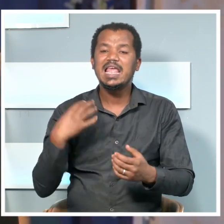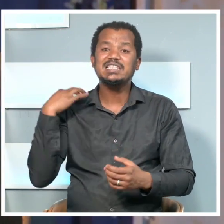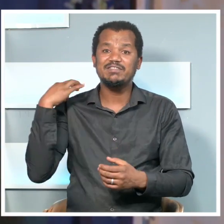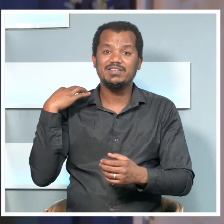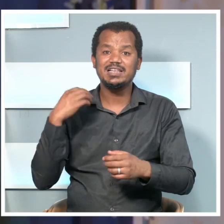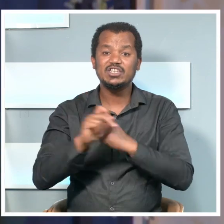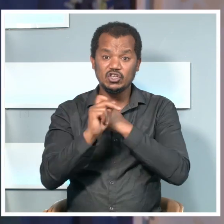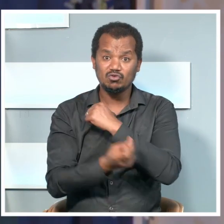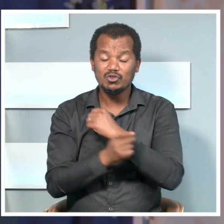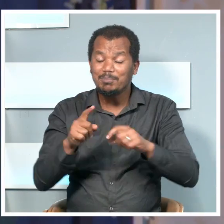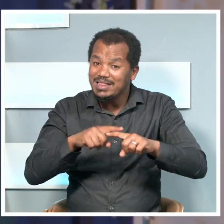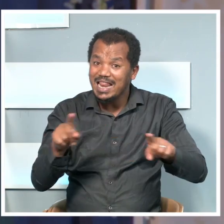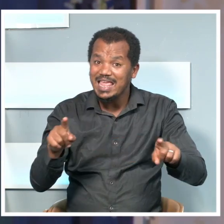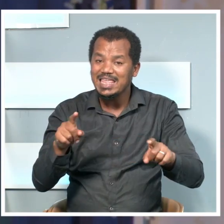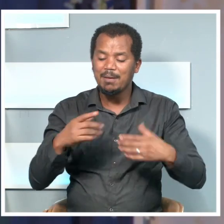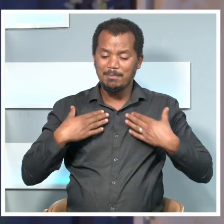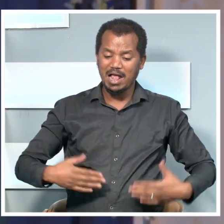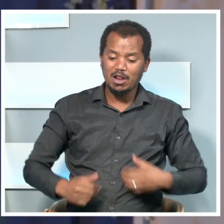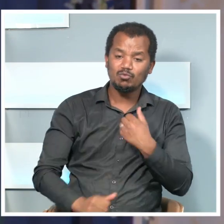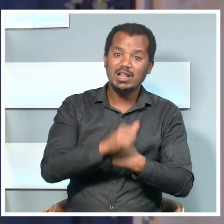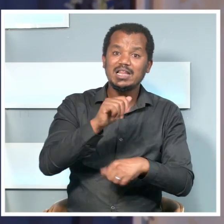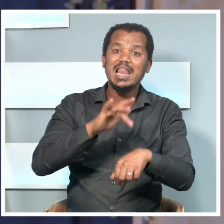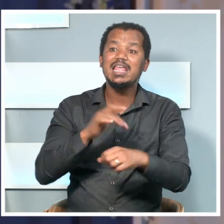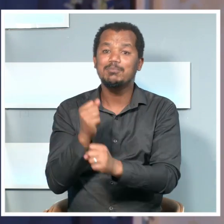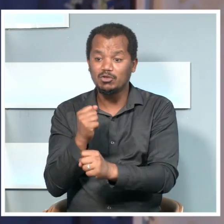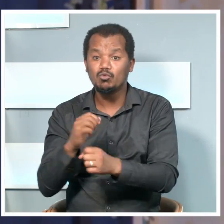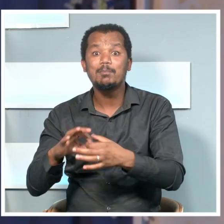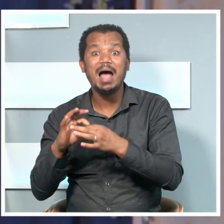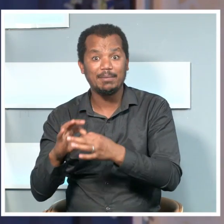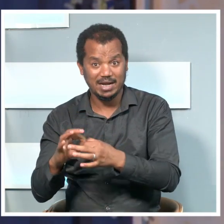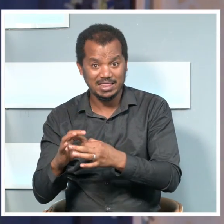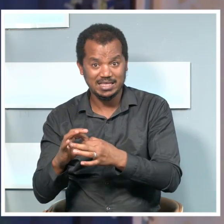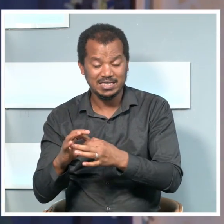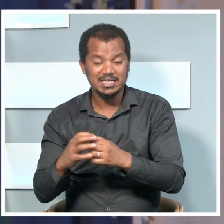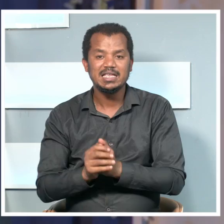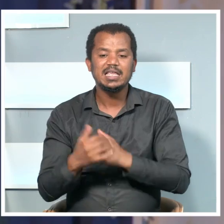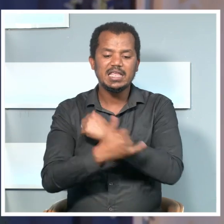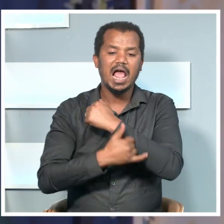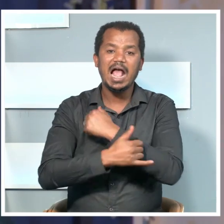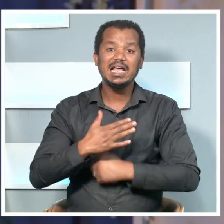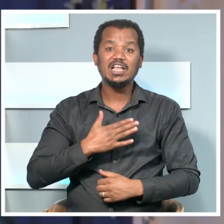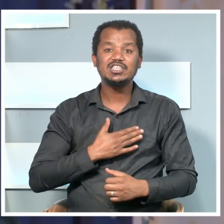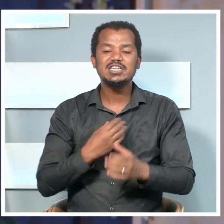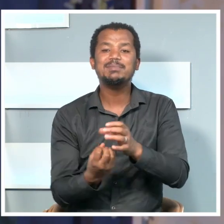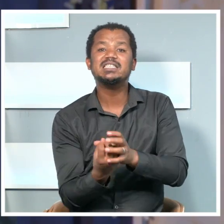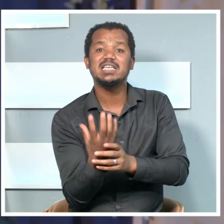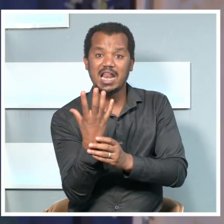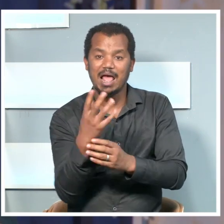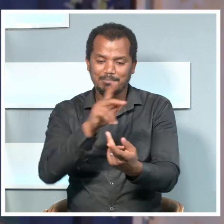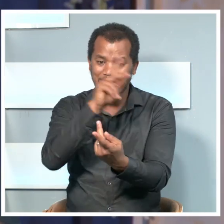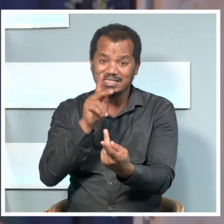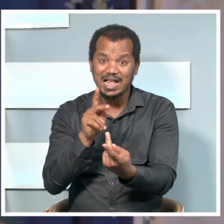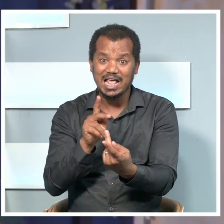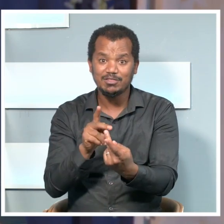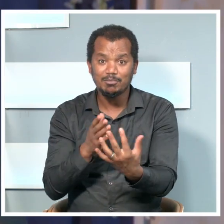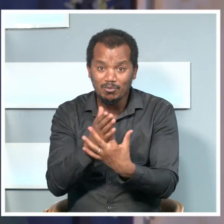ማህበረሰብ ድርጅቶች በተለይም በአካል ጉዳተኝነት ላይ የሚሰሩ ማህበራት የሀገራችንን ብልጽግና በማሳካት